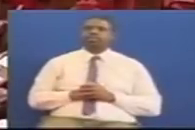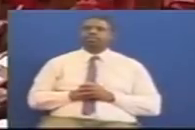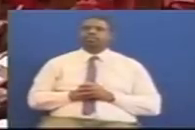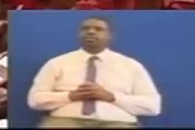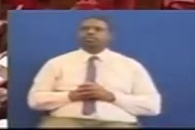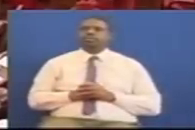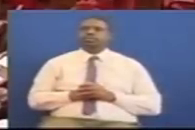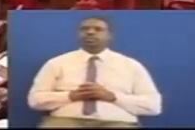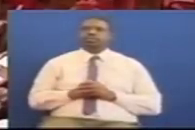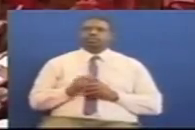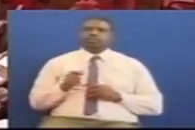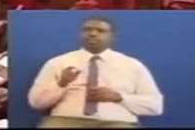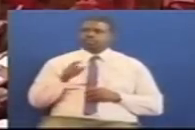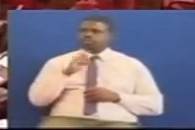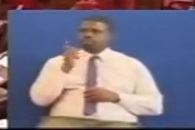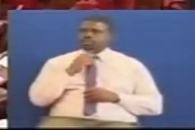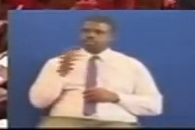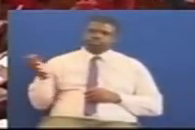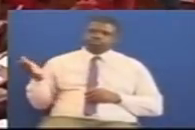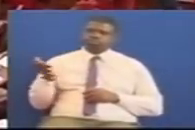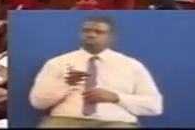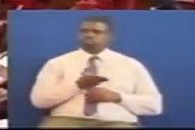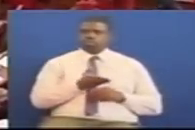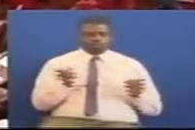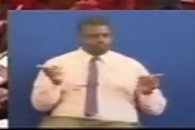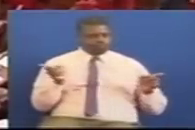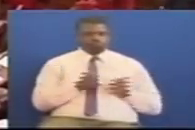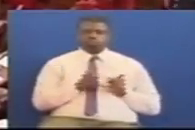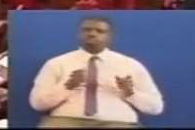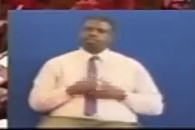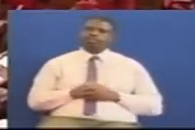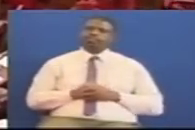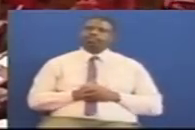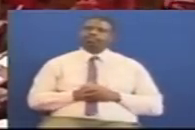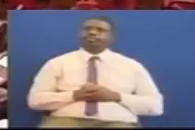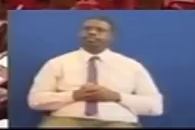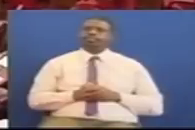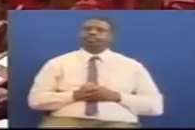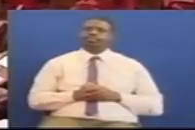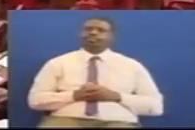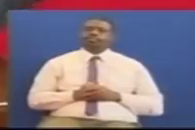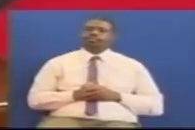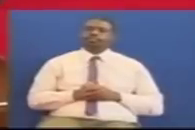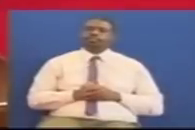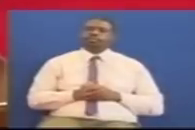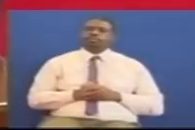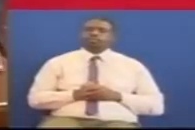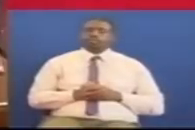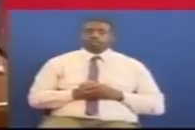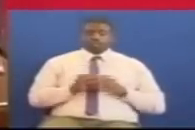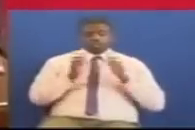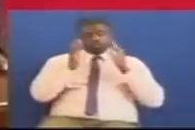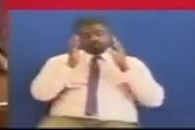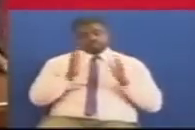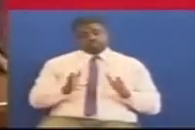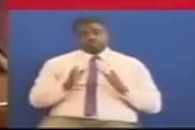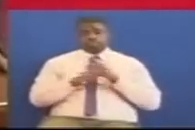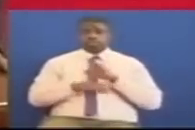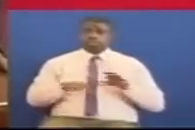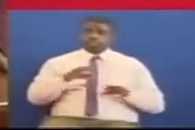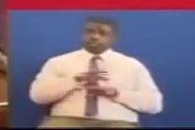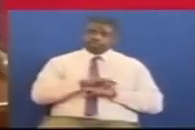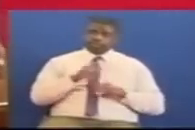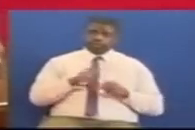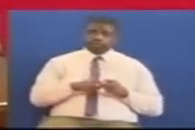Asante, majibu kwa maswali haya. Kwa kifupi tu mheshimiwa Ole Nasha. Mheshimiwa Mwenyekiti, ni kweli kama, naomba kujibu maswali